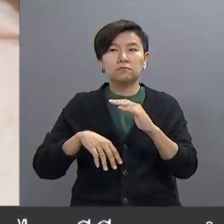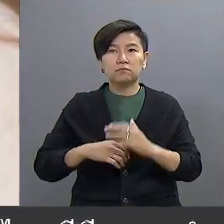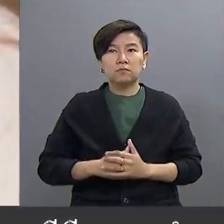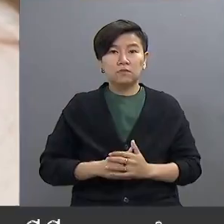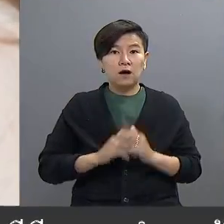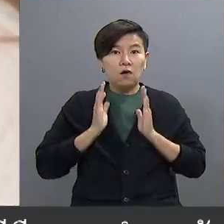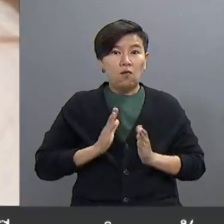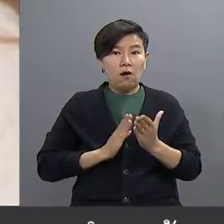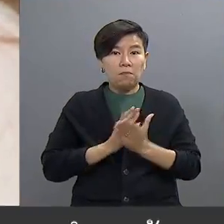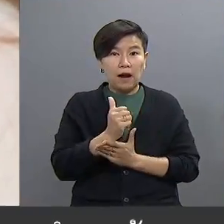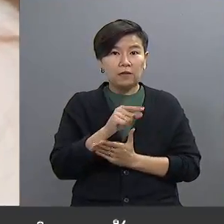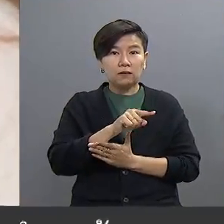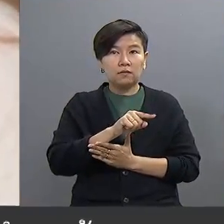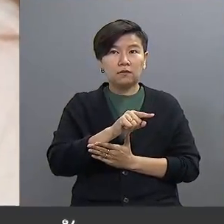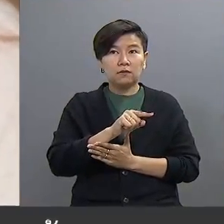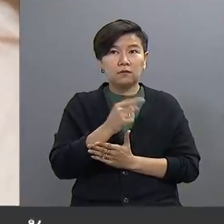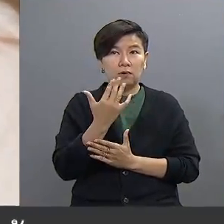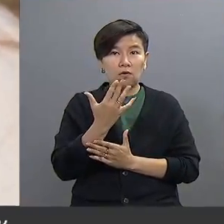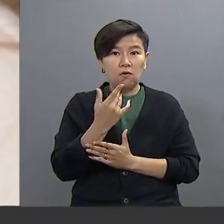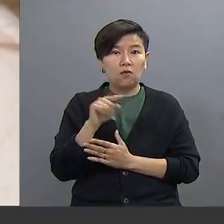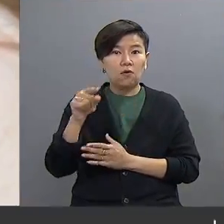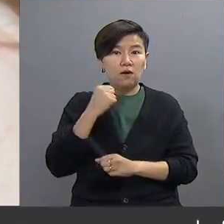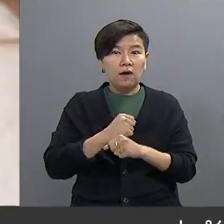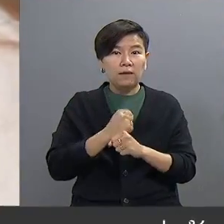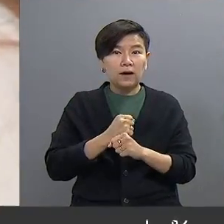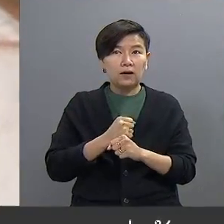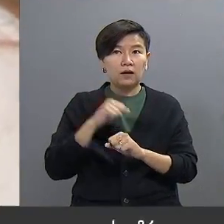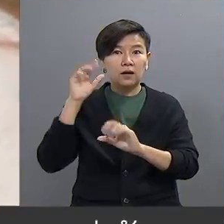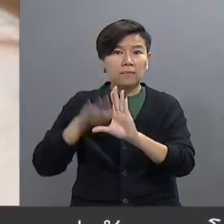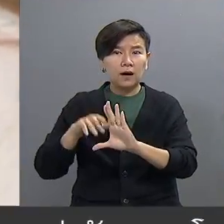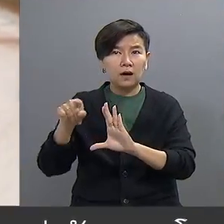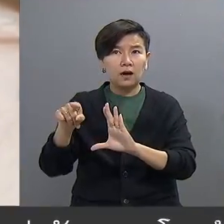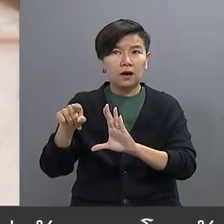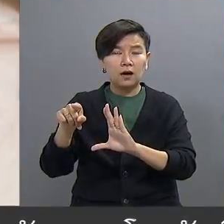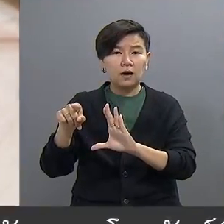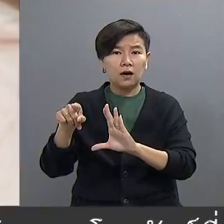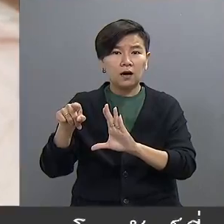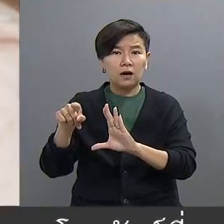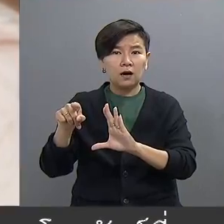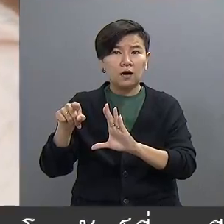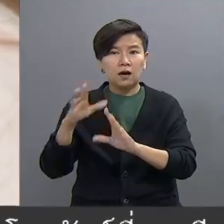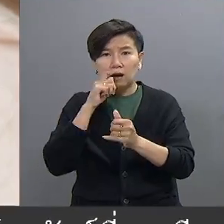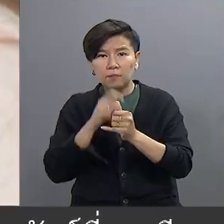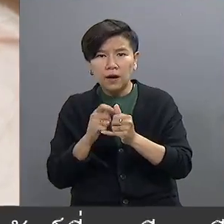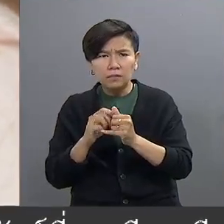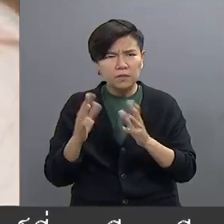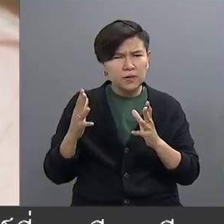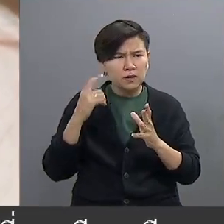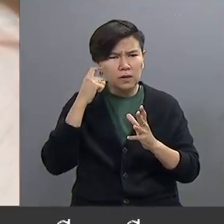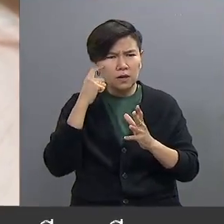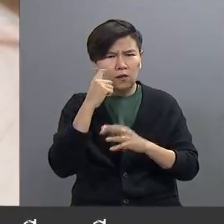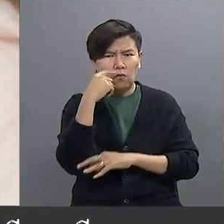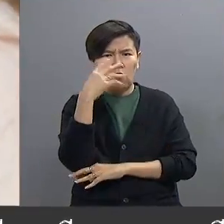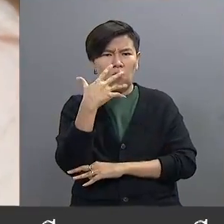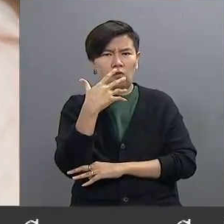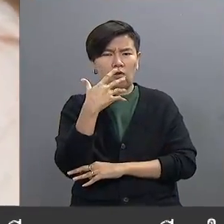รัฐฟลอริดาให้สมัครงานอื่นแต่ถ้าต้องการจะยกเลิกก็คือเงินเต็มจำนวนค่ะก็เลยงงว่าทำไมต้อง